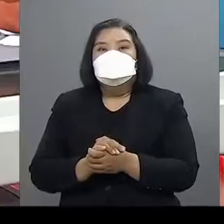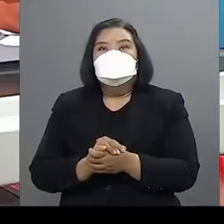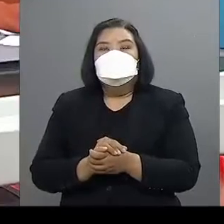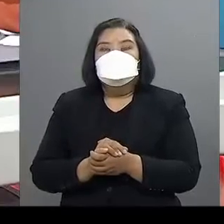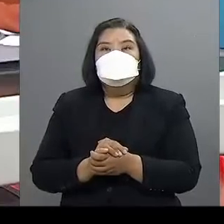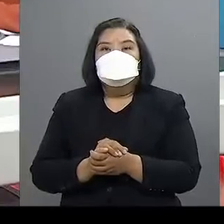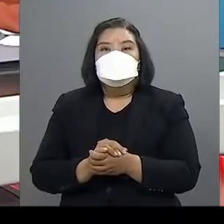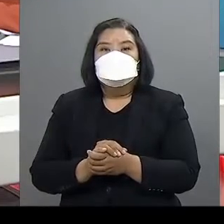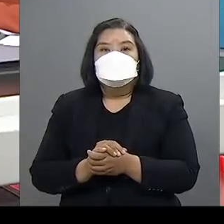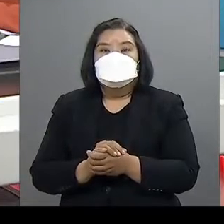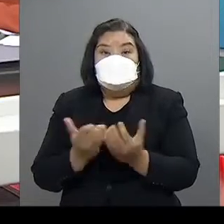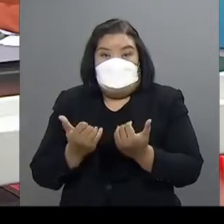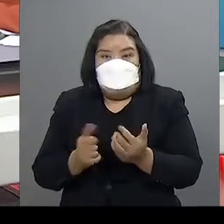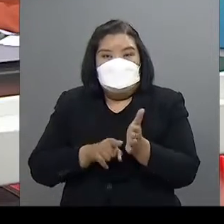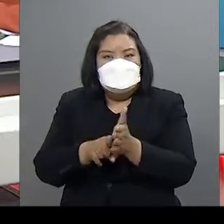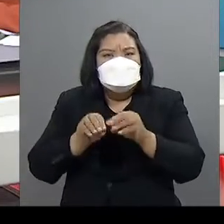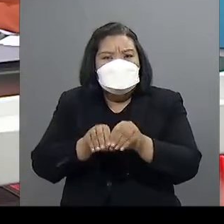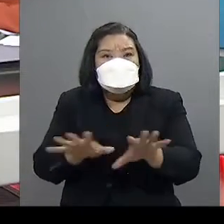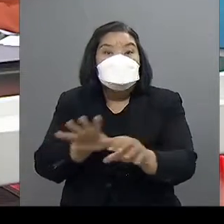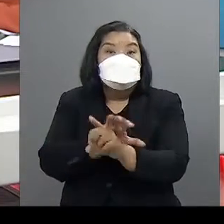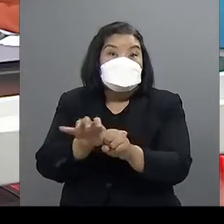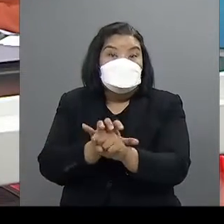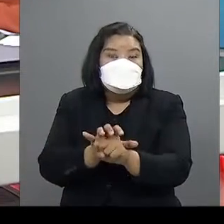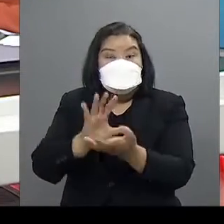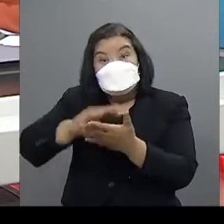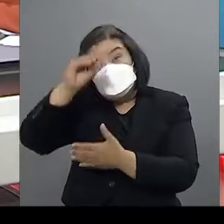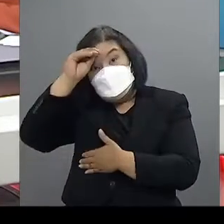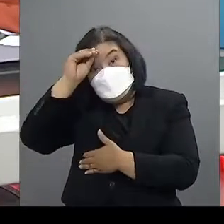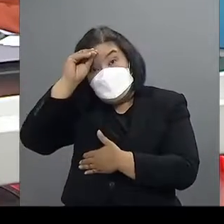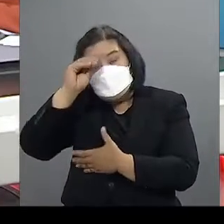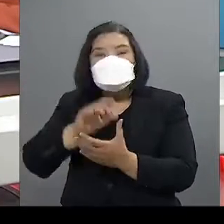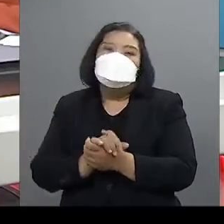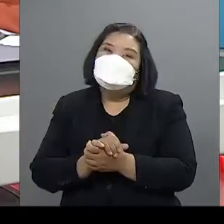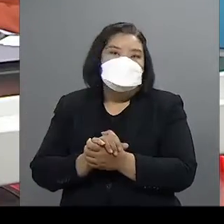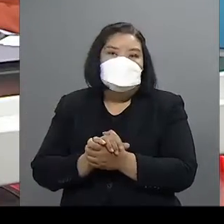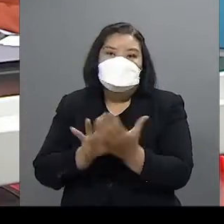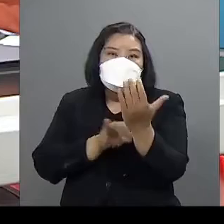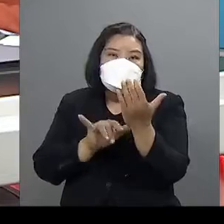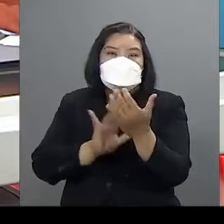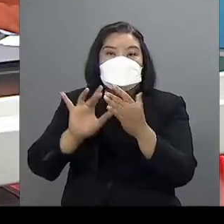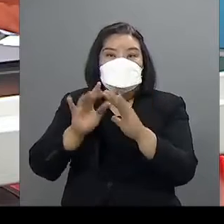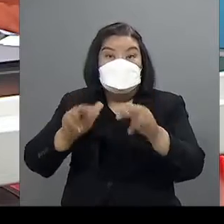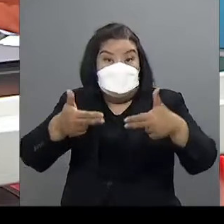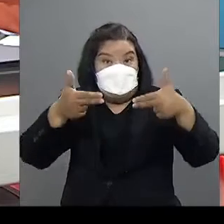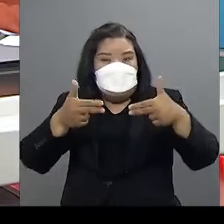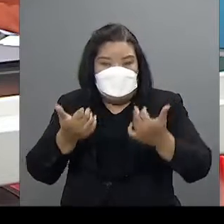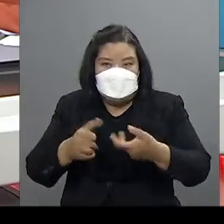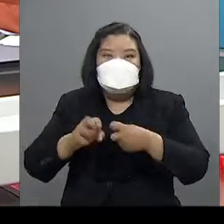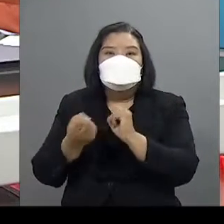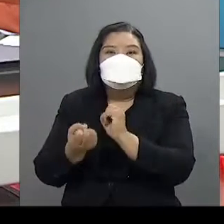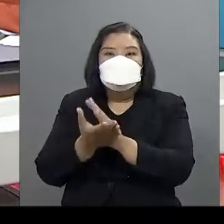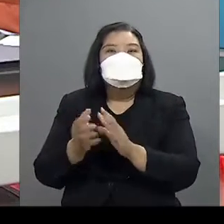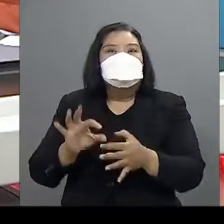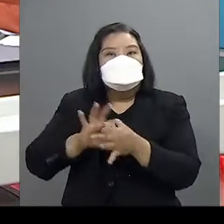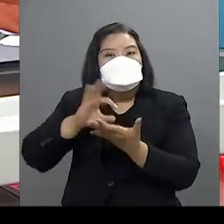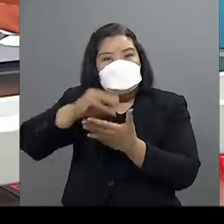การแพร่ระบาดโควิด -19 ที่ทําให้เด็กๆนั้นต้องเรียนออนไลน์นะคะซึ่งก็พบว่าการเรียนออนไลน์เนี่ยตอนนี้เนี่ยเริ่มส่งผลกระทบต่อคุณภาพทางการศึกษาของเด็ก